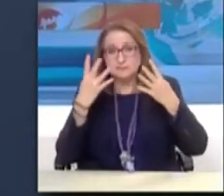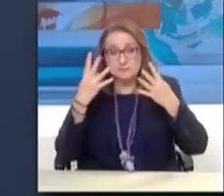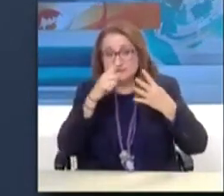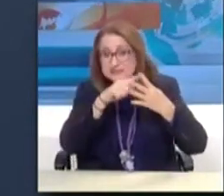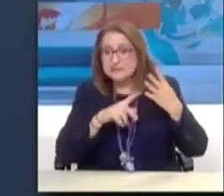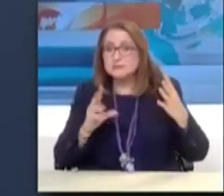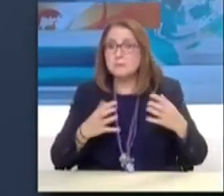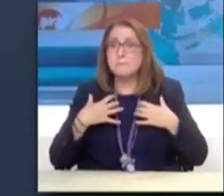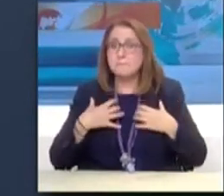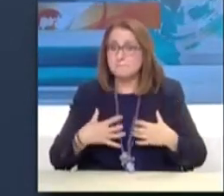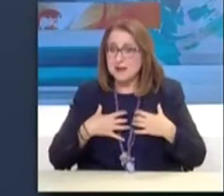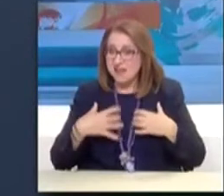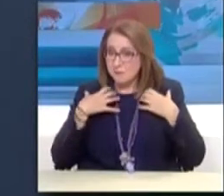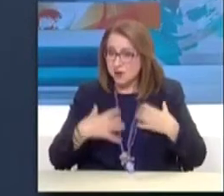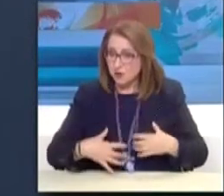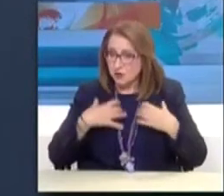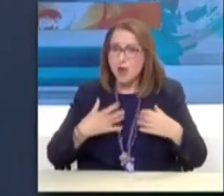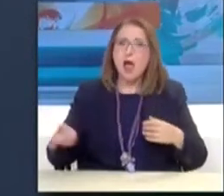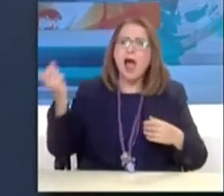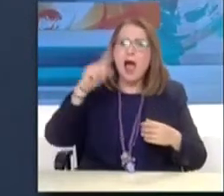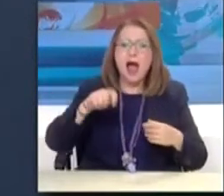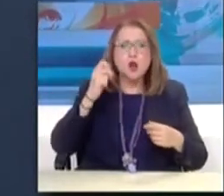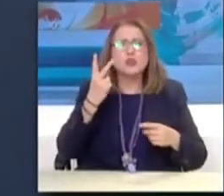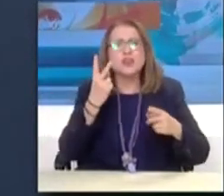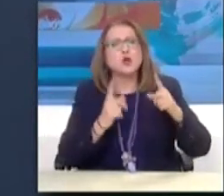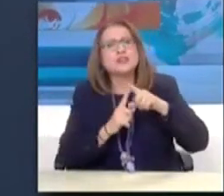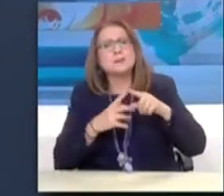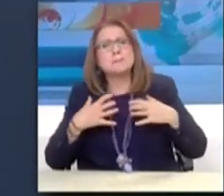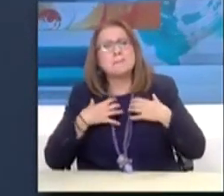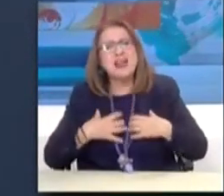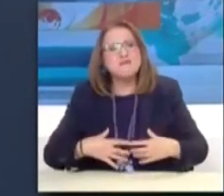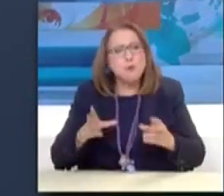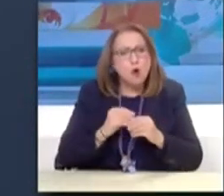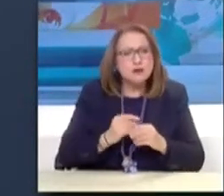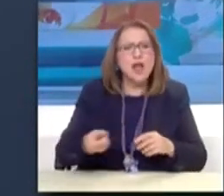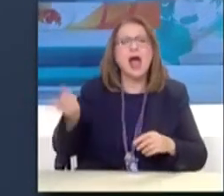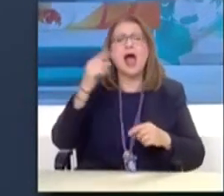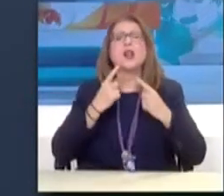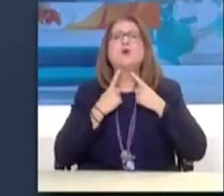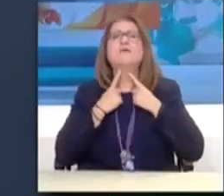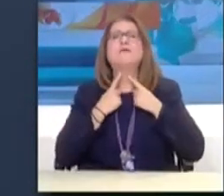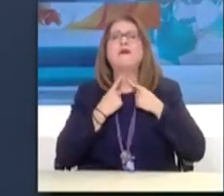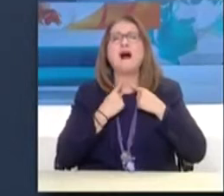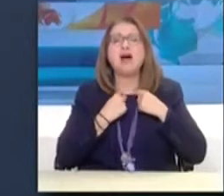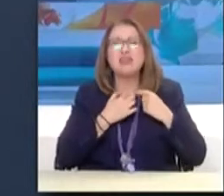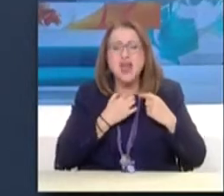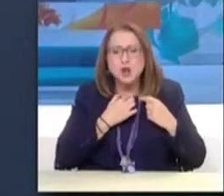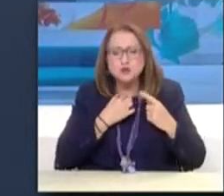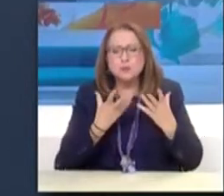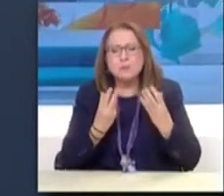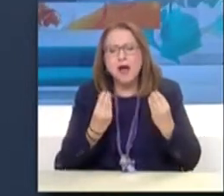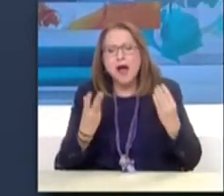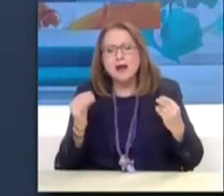τύποι, τους ανθρώπους μεταπνευμονοϊούς, τουλάχιστον 2 τύποι, τους αδενοϊούς, πάρα πολλοί